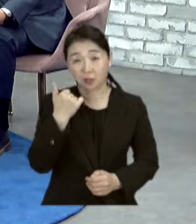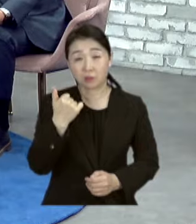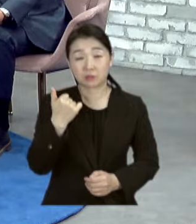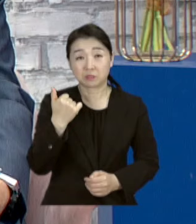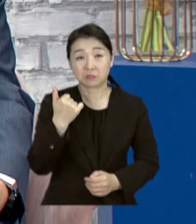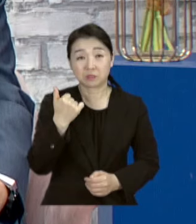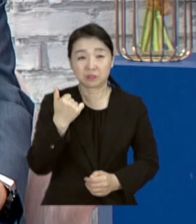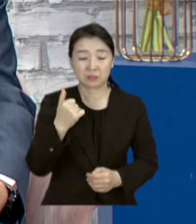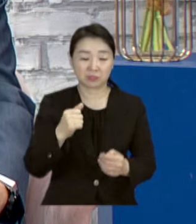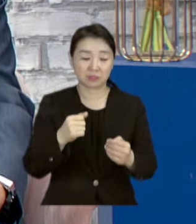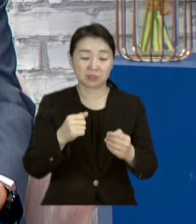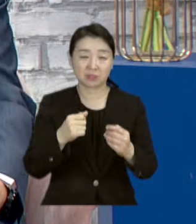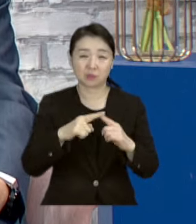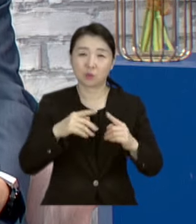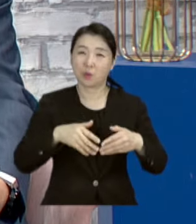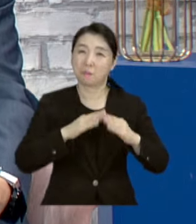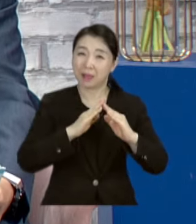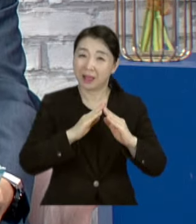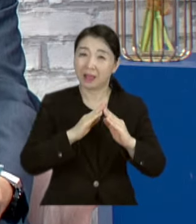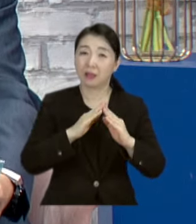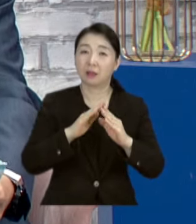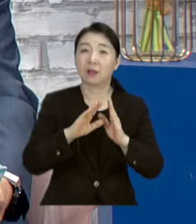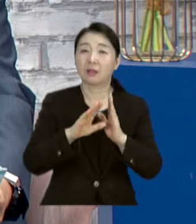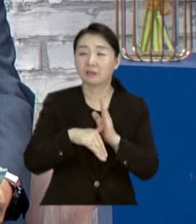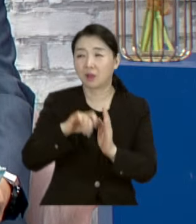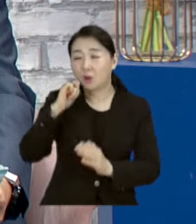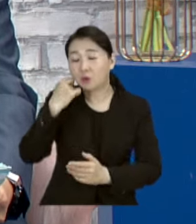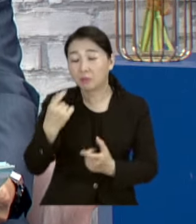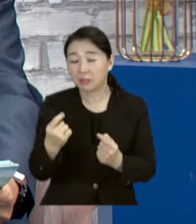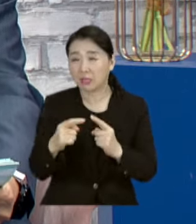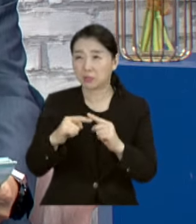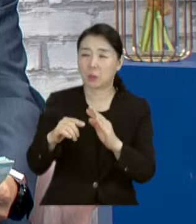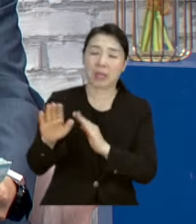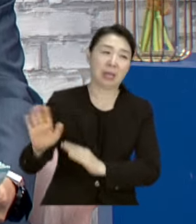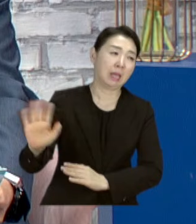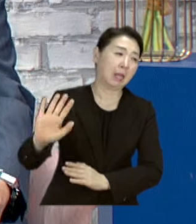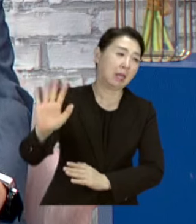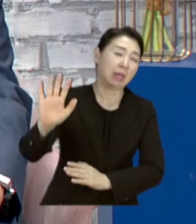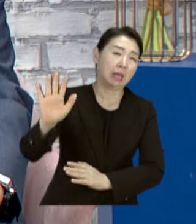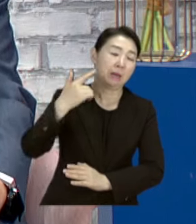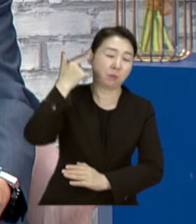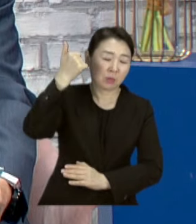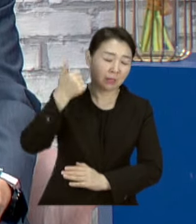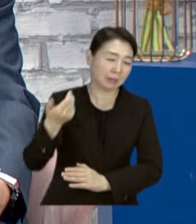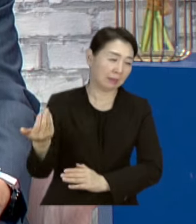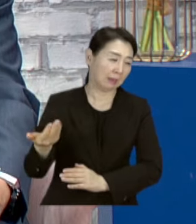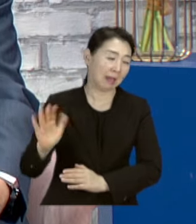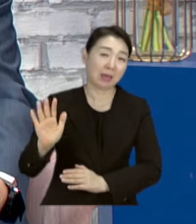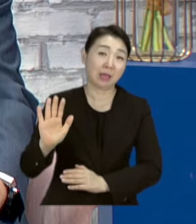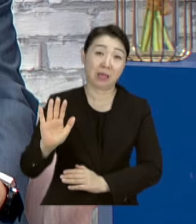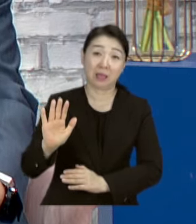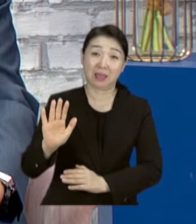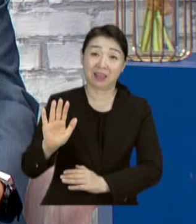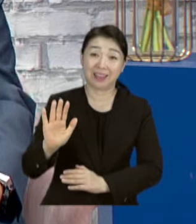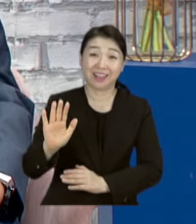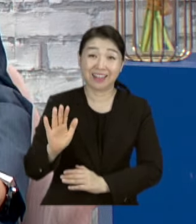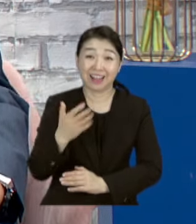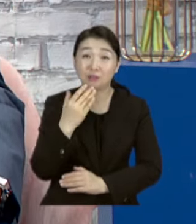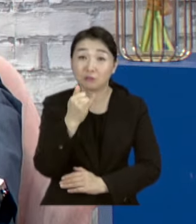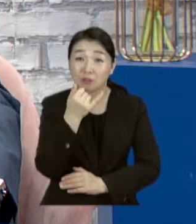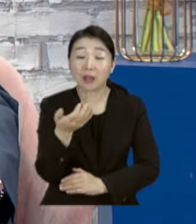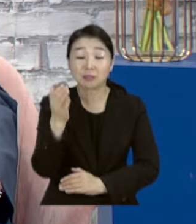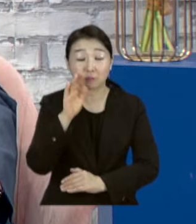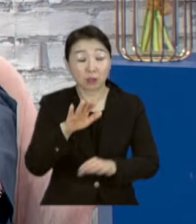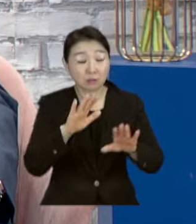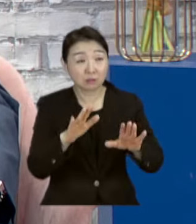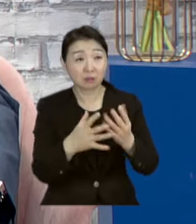개척교회 목사님이셨으면 네. 아우 난 저길 안 가. 그래. 아우 나는 저길 못 가 하셨을 텐데 네. 지금 총회장님이 돼서